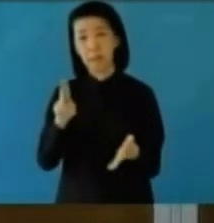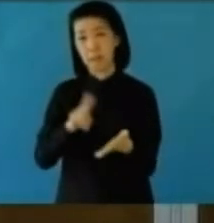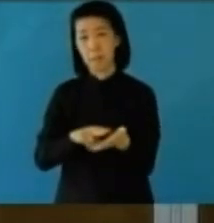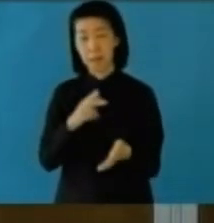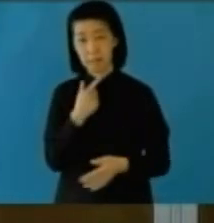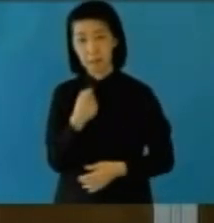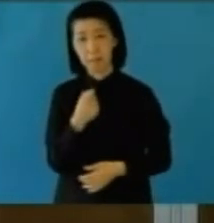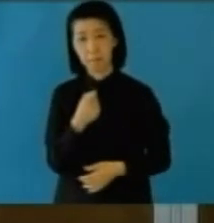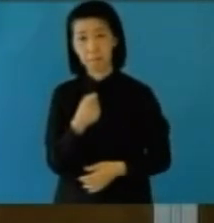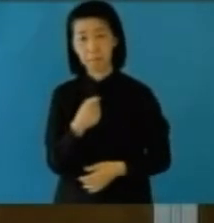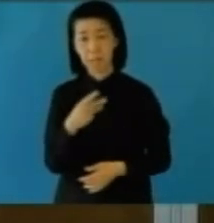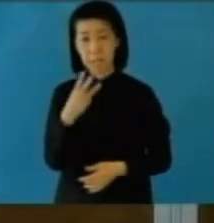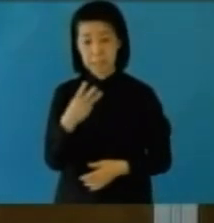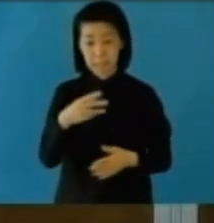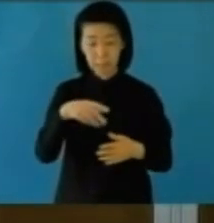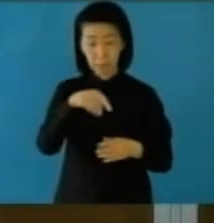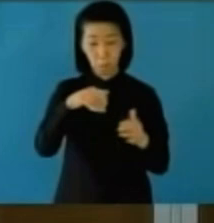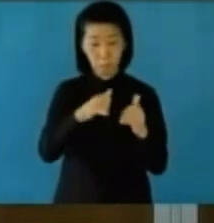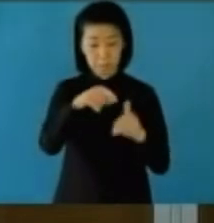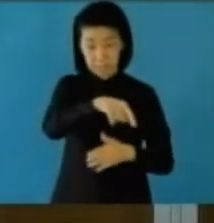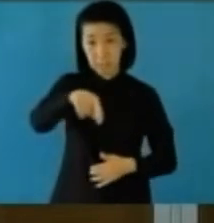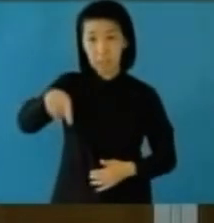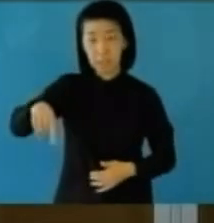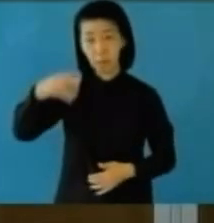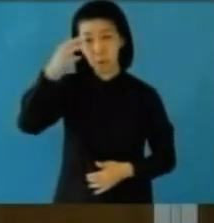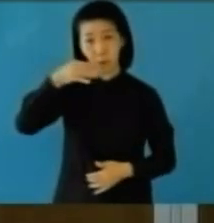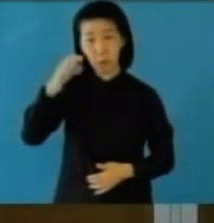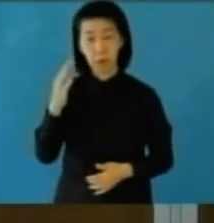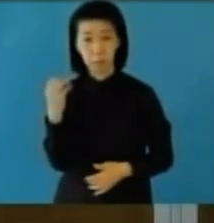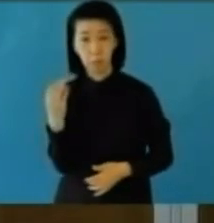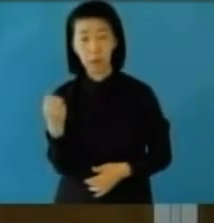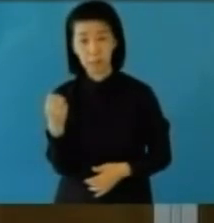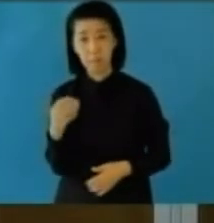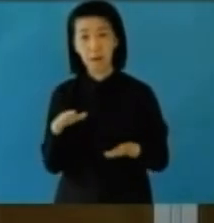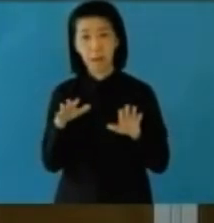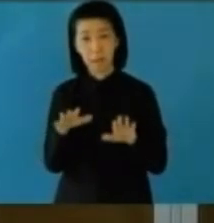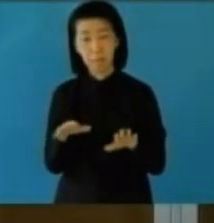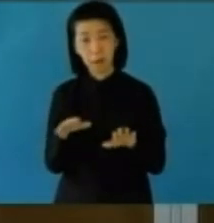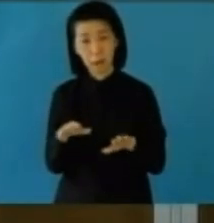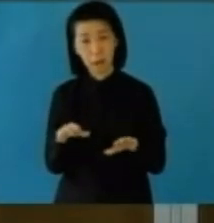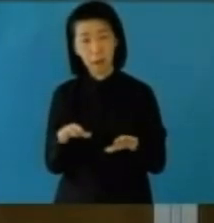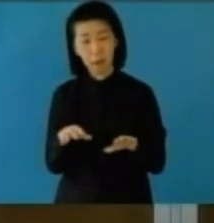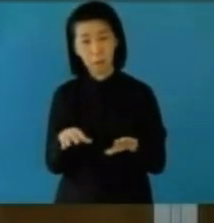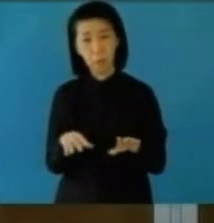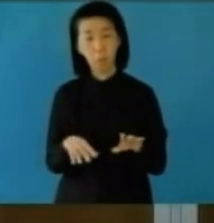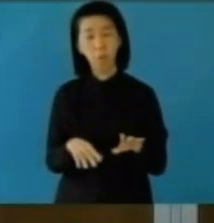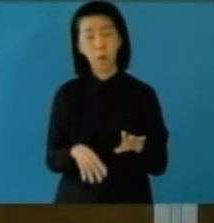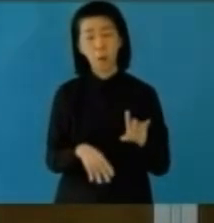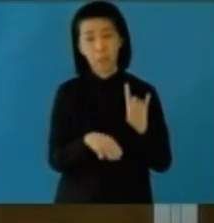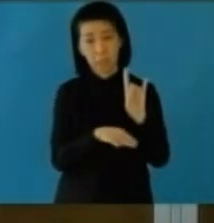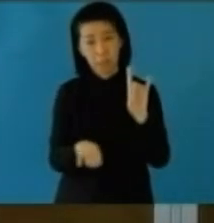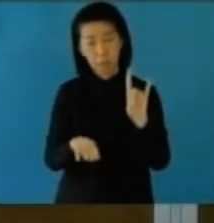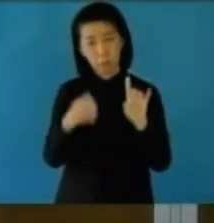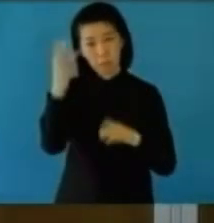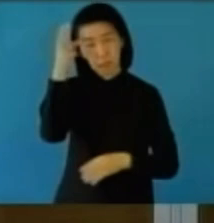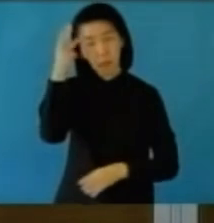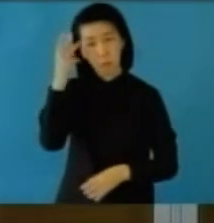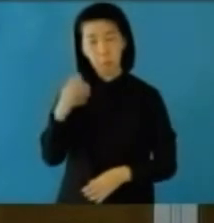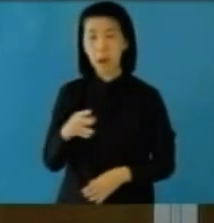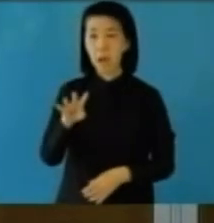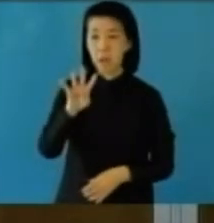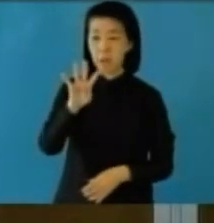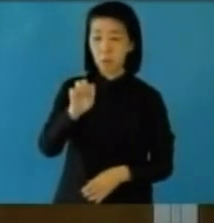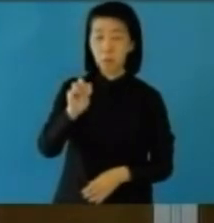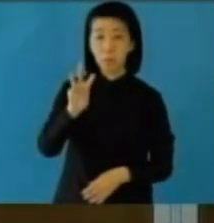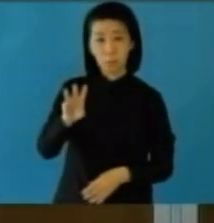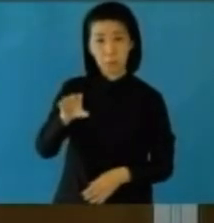お、3外区の土地の評価額について、現在の近傍の路線価をベースに参考までに試算をいたしますと、約43億円